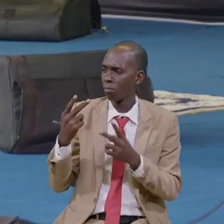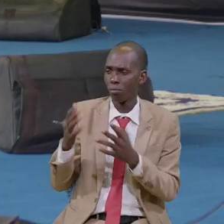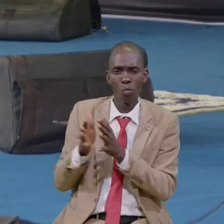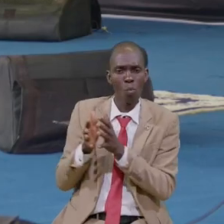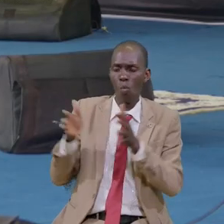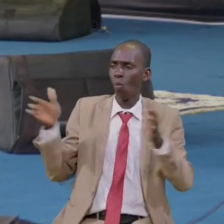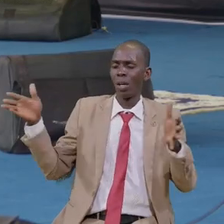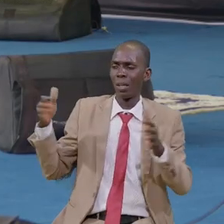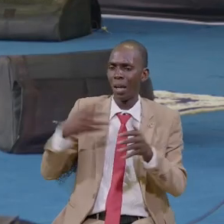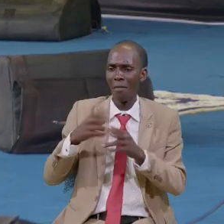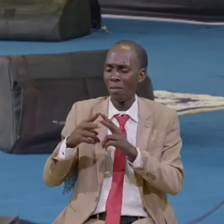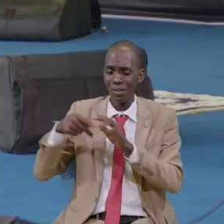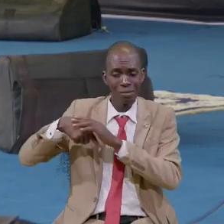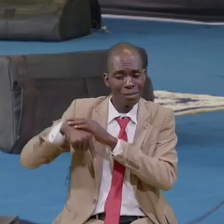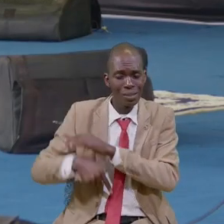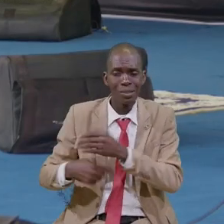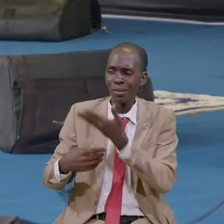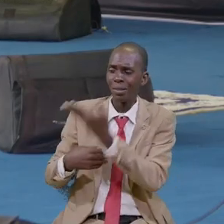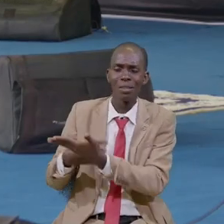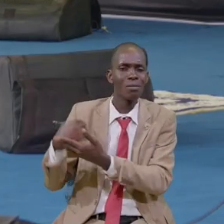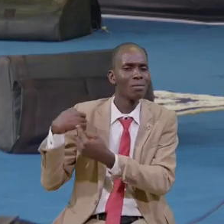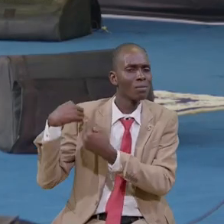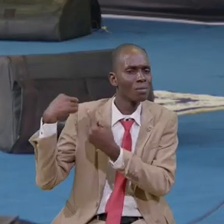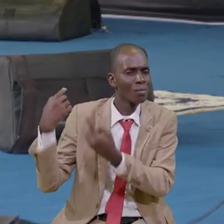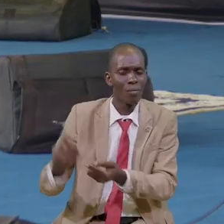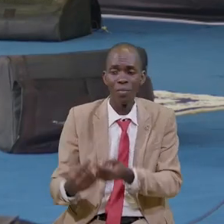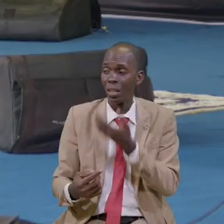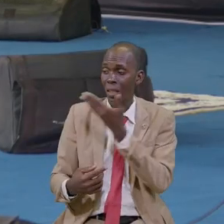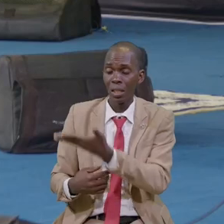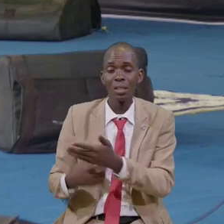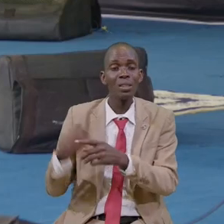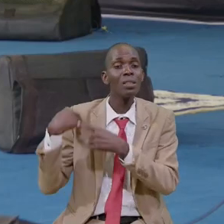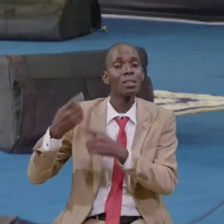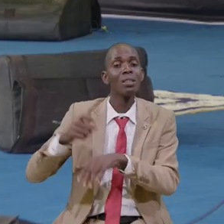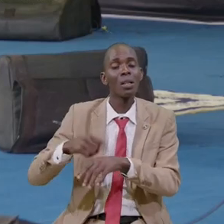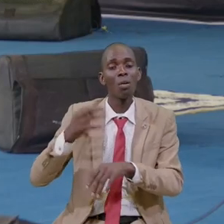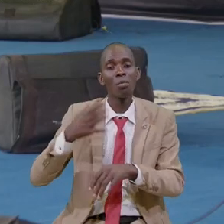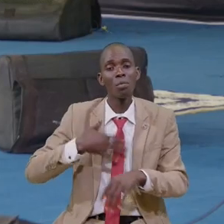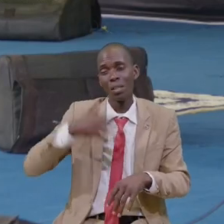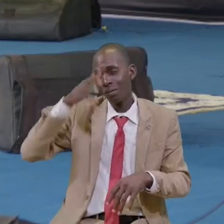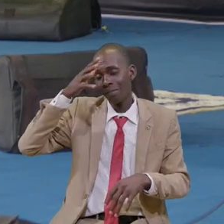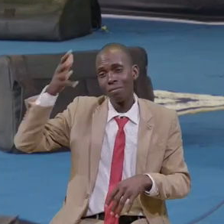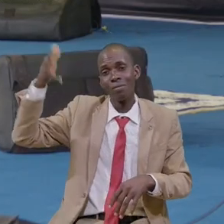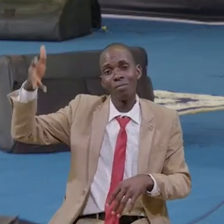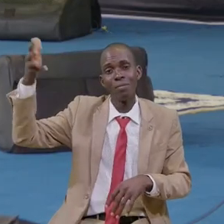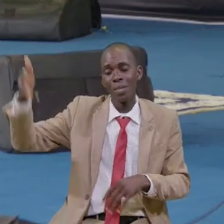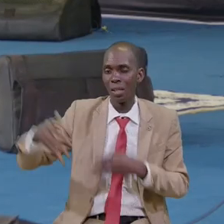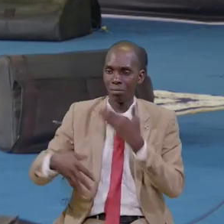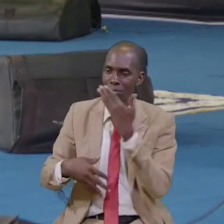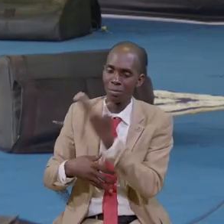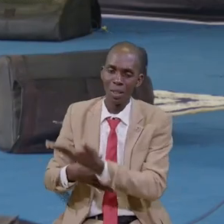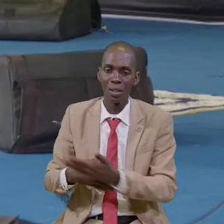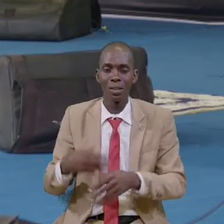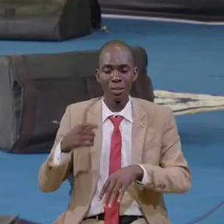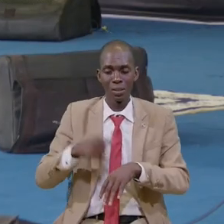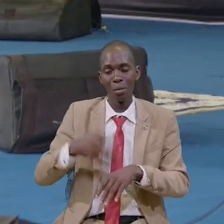est là depuis longtemps. Elle était là au moment de nos grands, nos aïeux. Et au moment de nos aïeux. Et